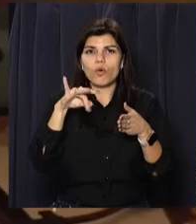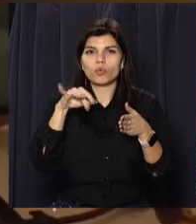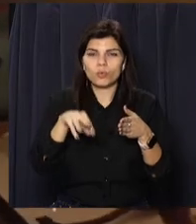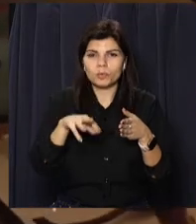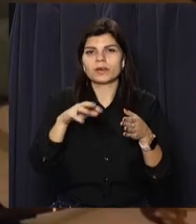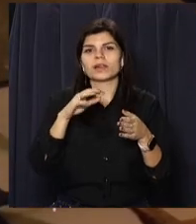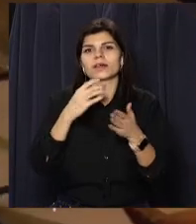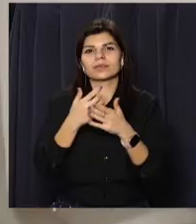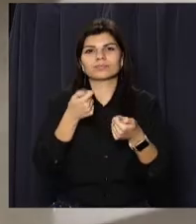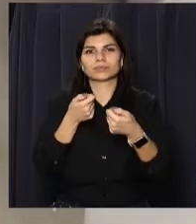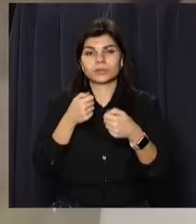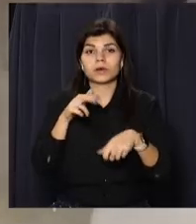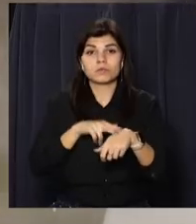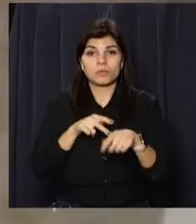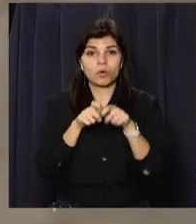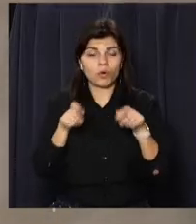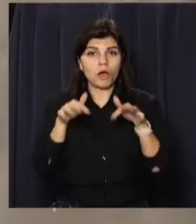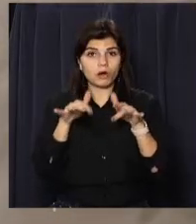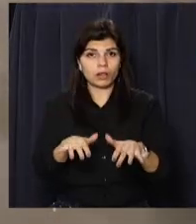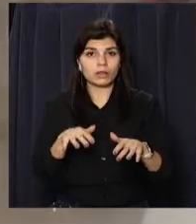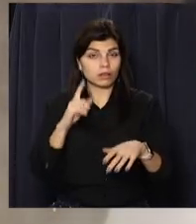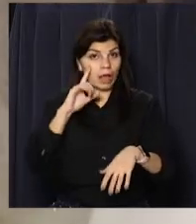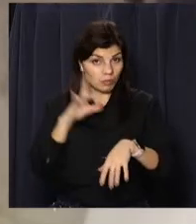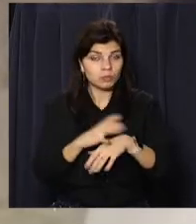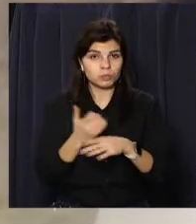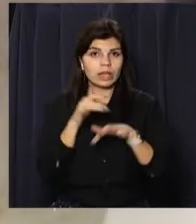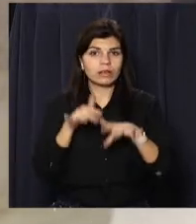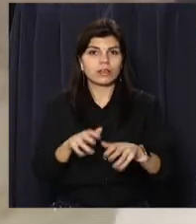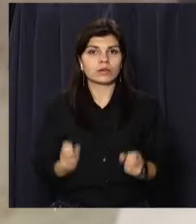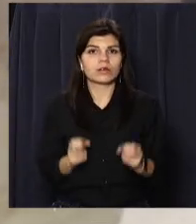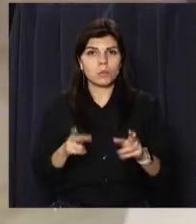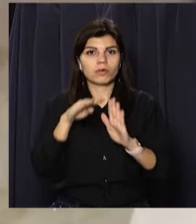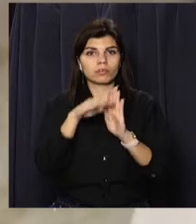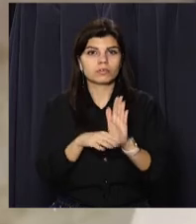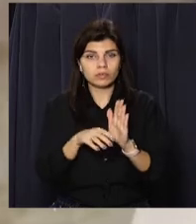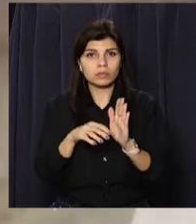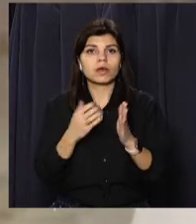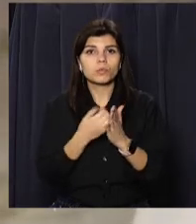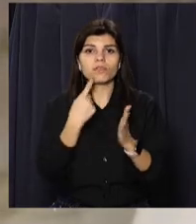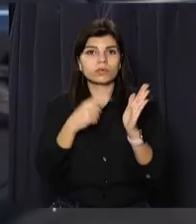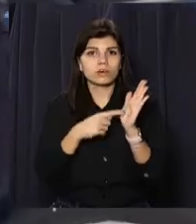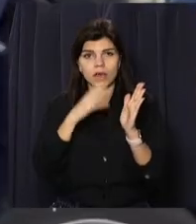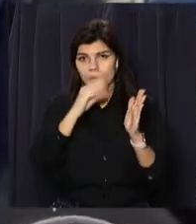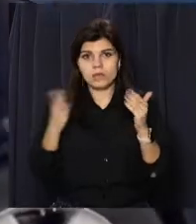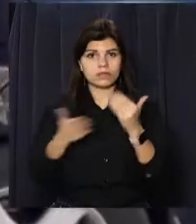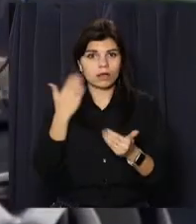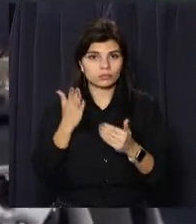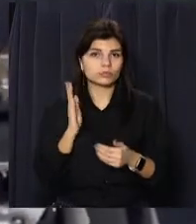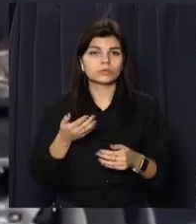месенджерах. Поліція відкрила кілька кримінальних проваджень. 19 фігурантам оголосили підозру, триває